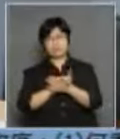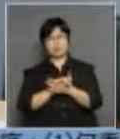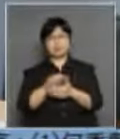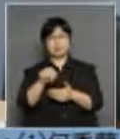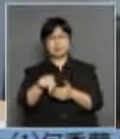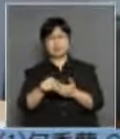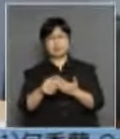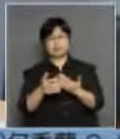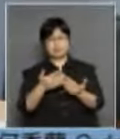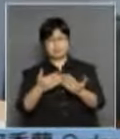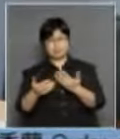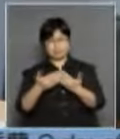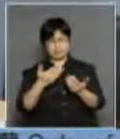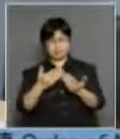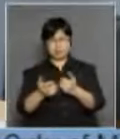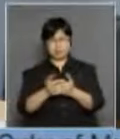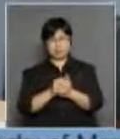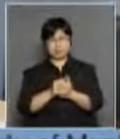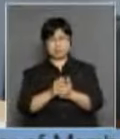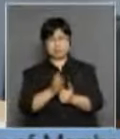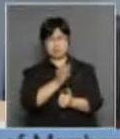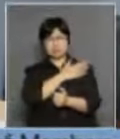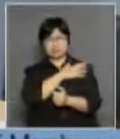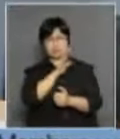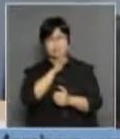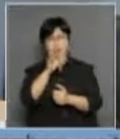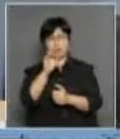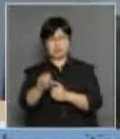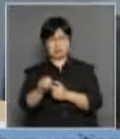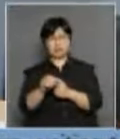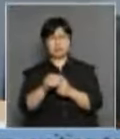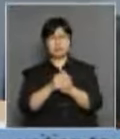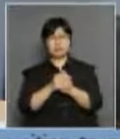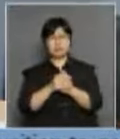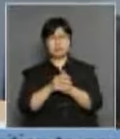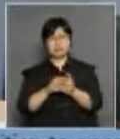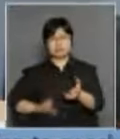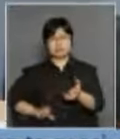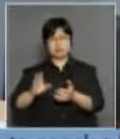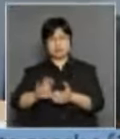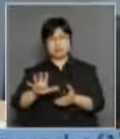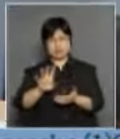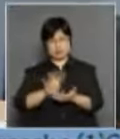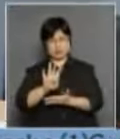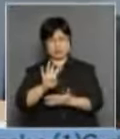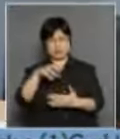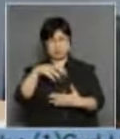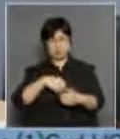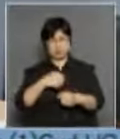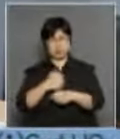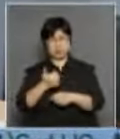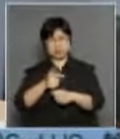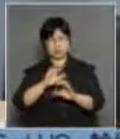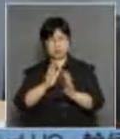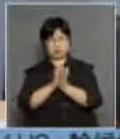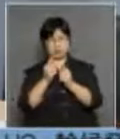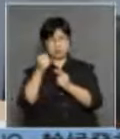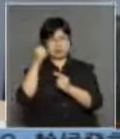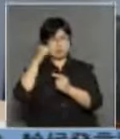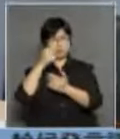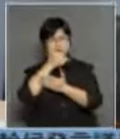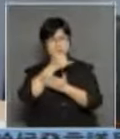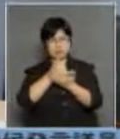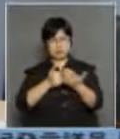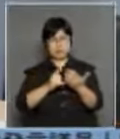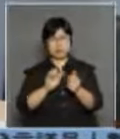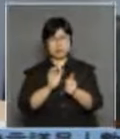嘢承擔500億唔攞出嚟都得，4年之內做到呢個全民退休保障，呢個係明碼實價